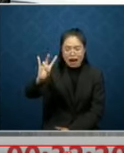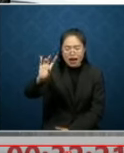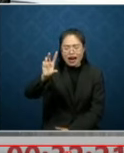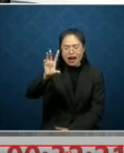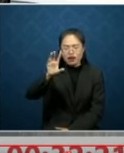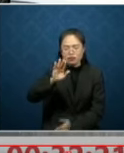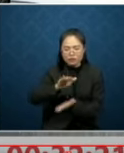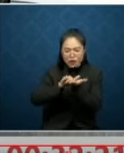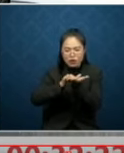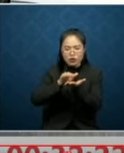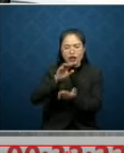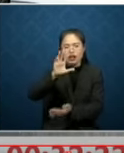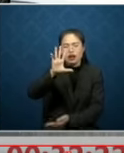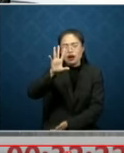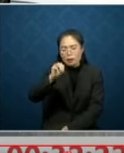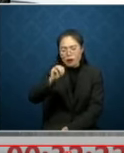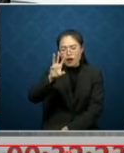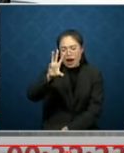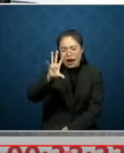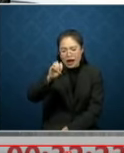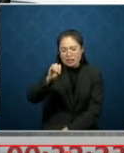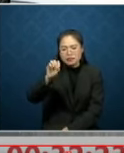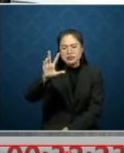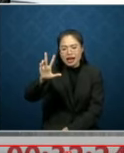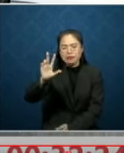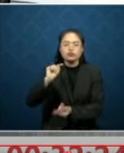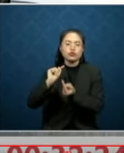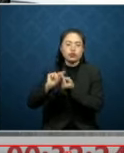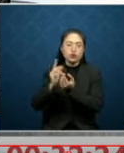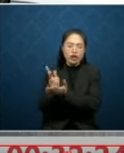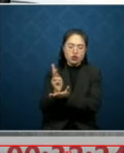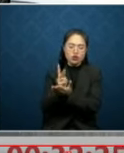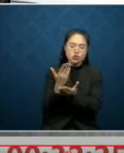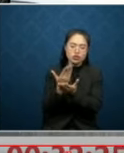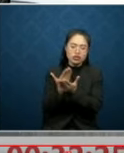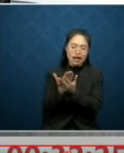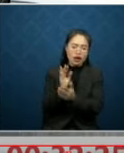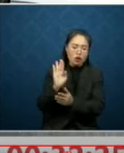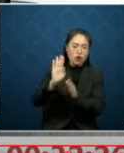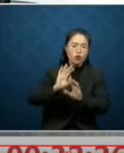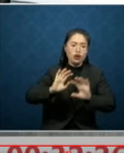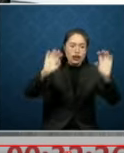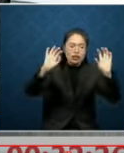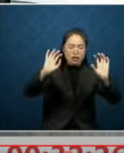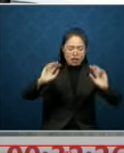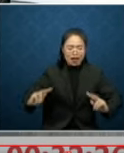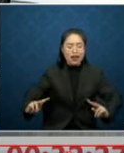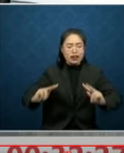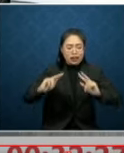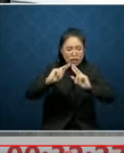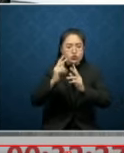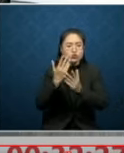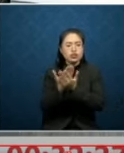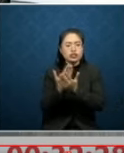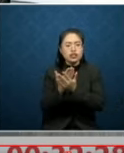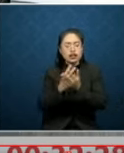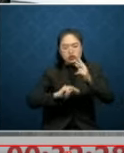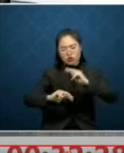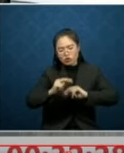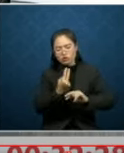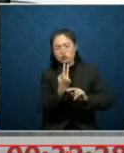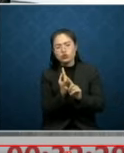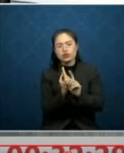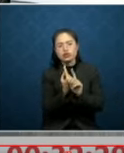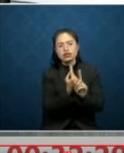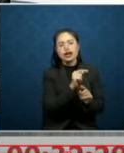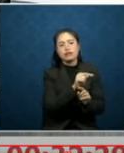ของรัฐบาลนอกจากที่บัญญัติไว้ในกฎหมายว่าด้วยการบริหารหนี้สาธารณะกระทรวงการคลังกระทำได้ก็จะโดยอาศัยอำนาจตามกฎหมายที่ตราขึ้นเป็น